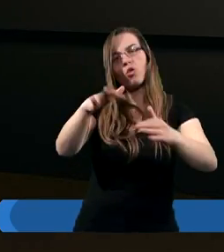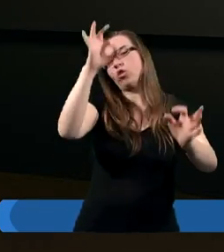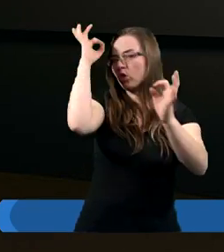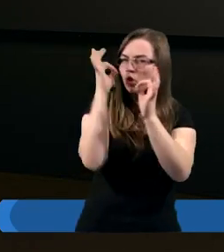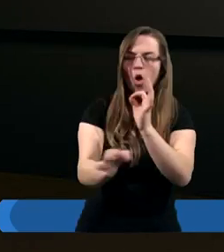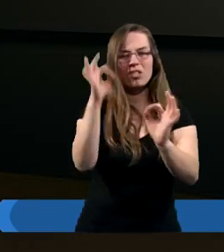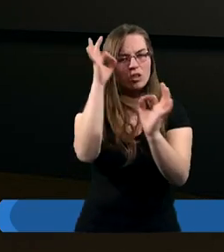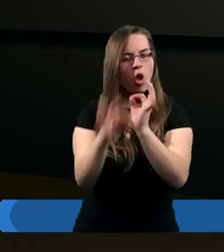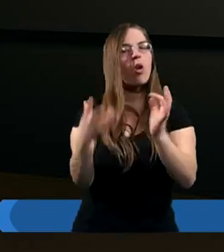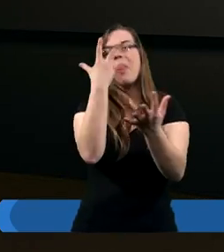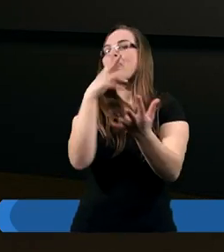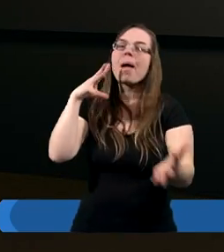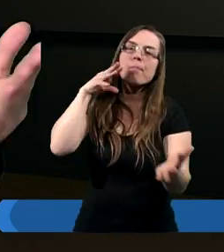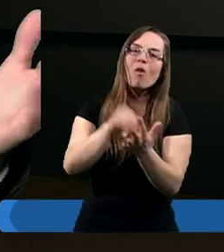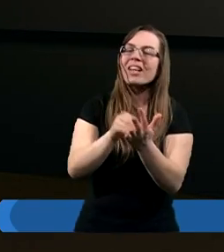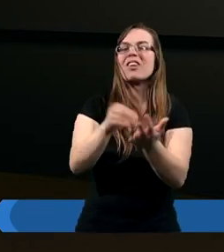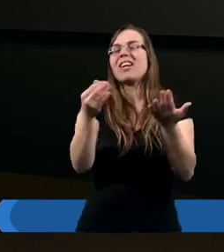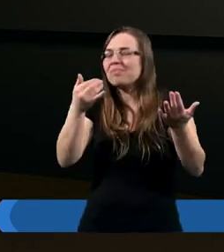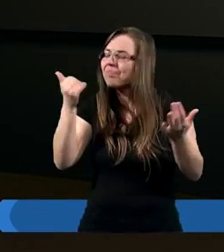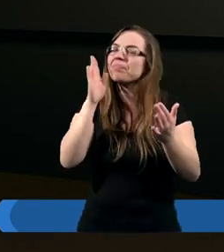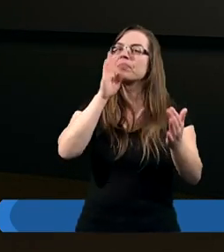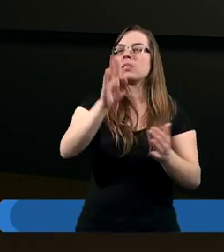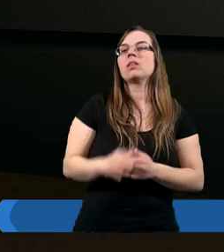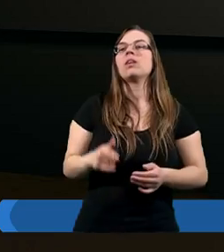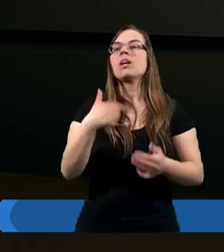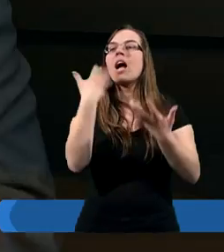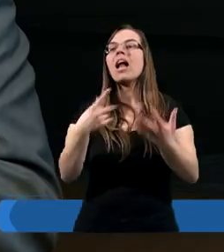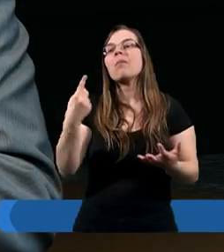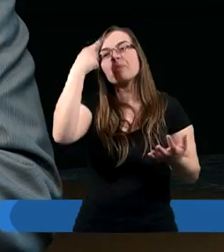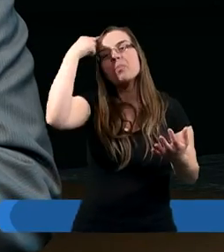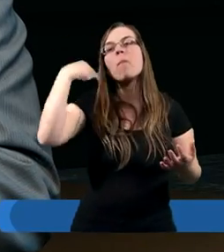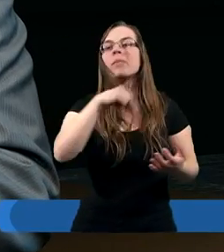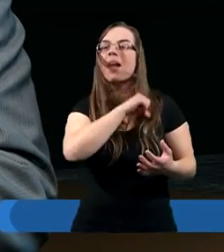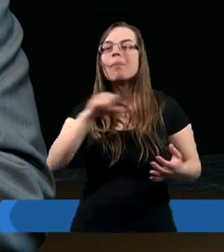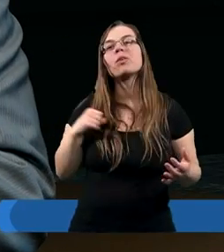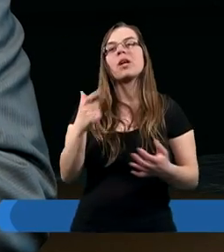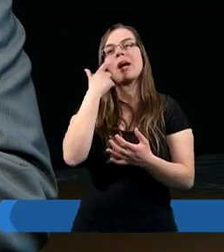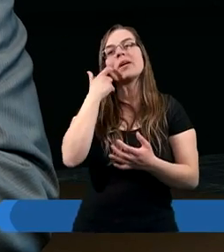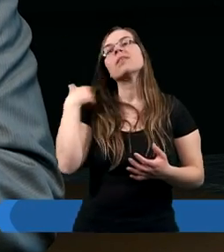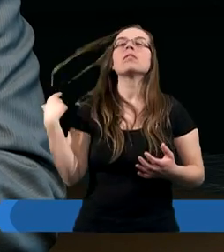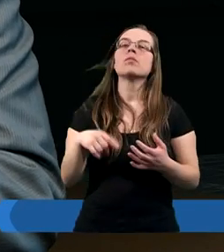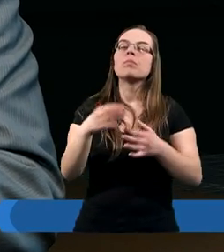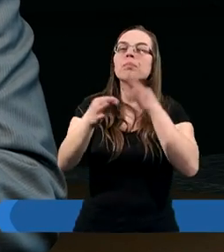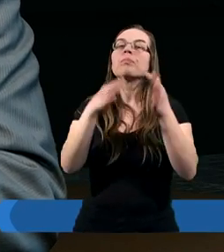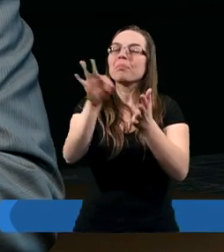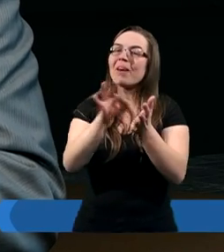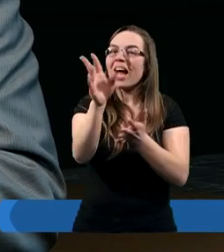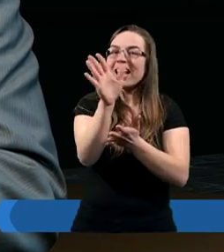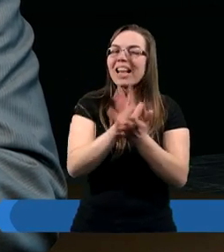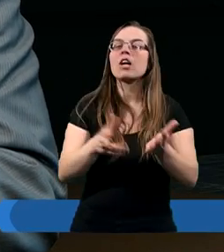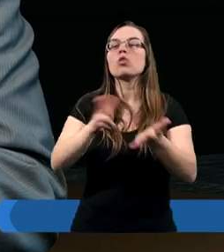Doskonała. Niepowtarzalna? Proszę. Ale przypomina mi się psalm jeden, który mówi, że